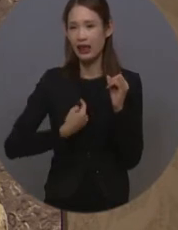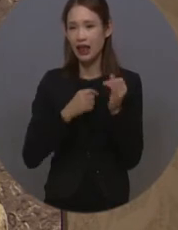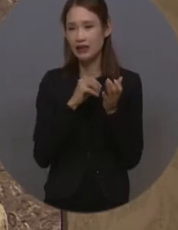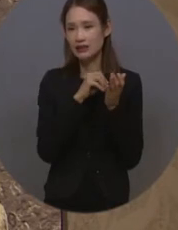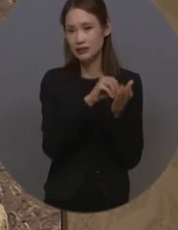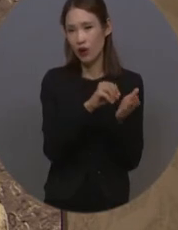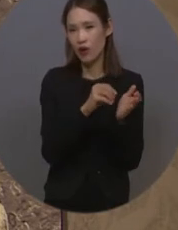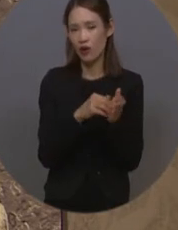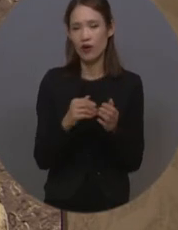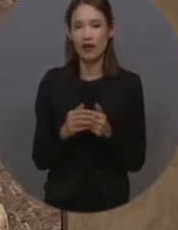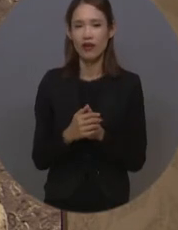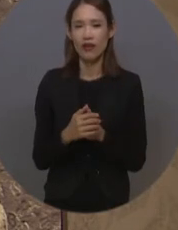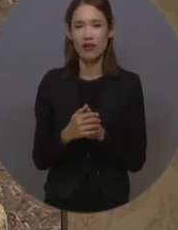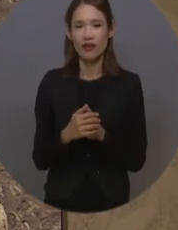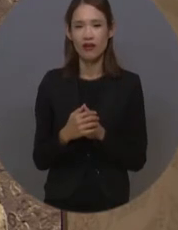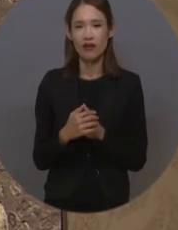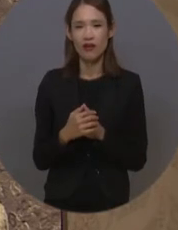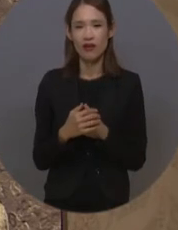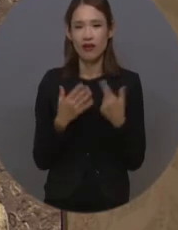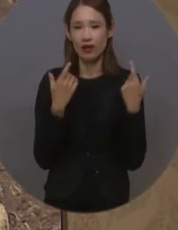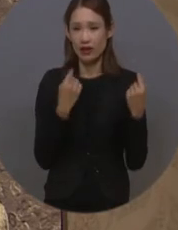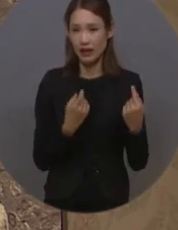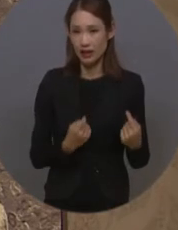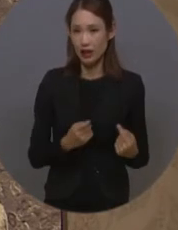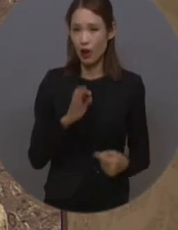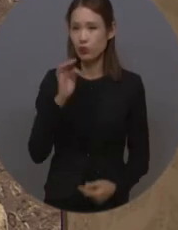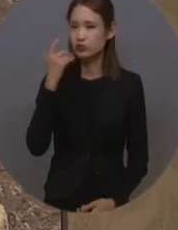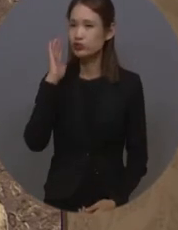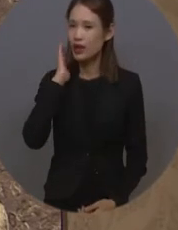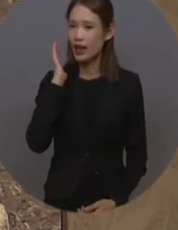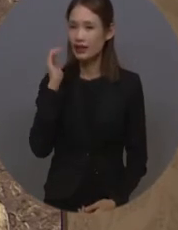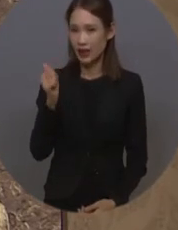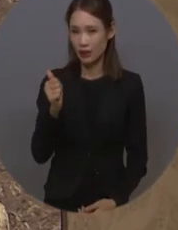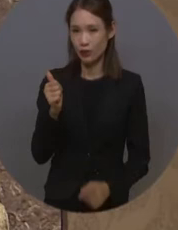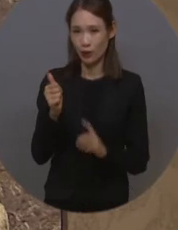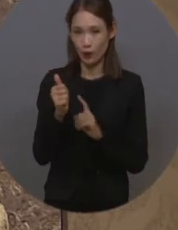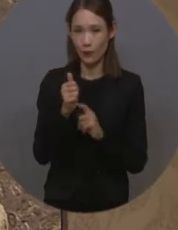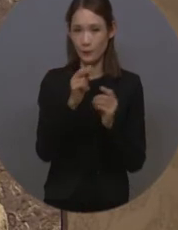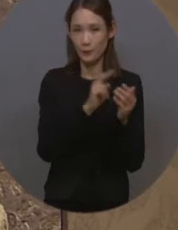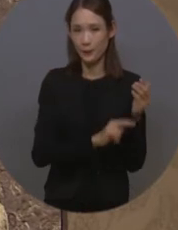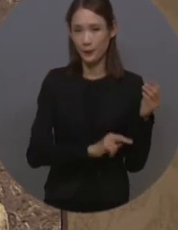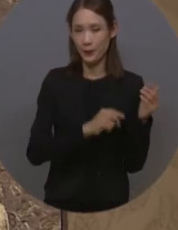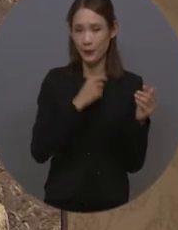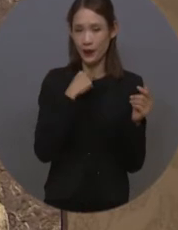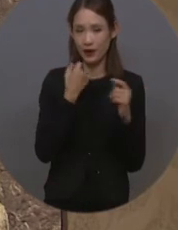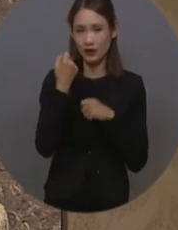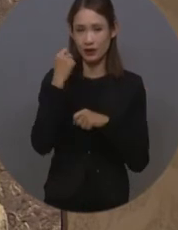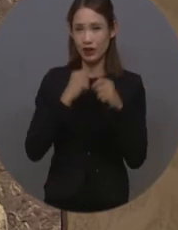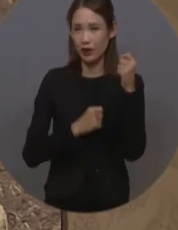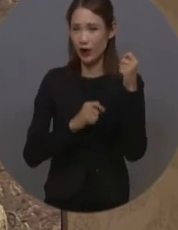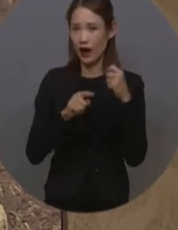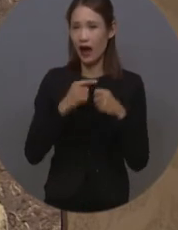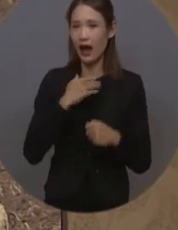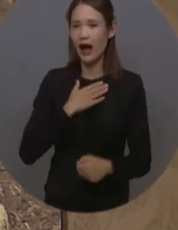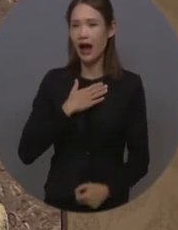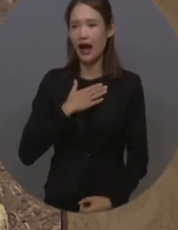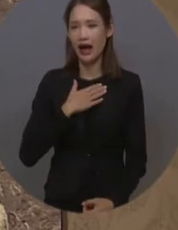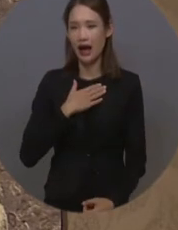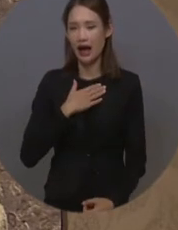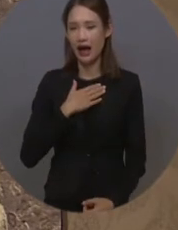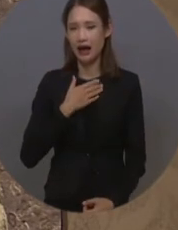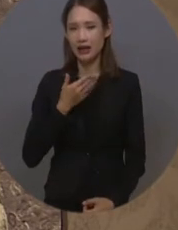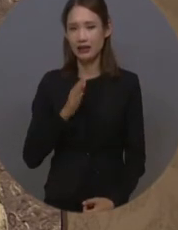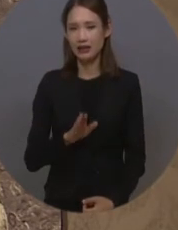했어요. 예. 제가 이래서 문재인 대통령께 구두를 판 것도 있고 그분은 신는 것도 안다. 네.